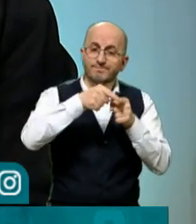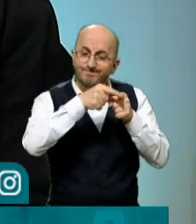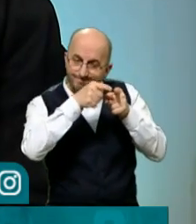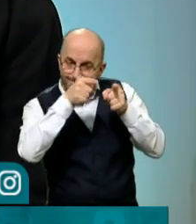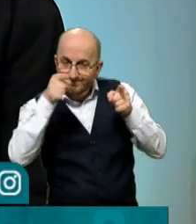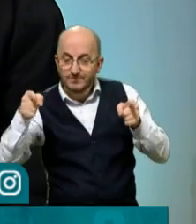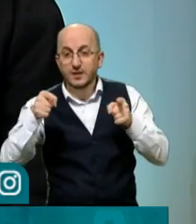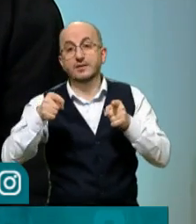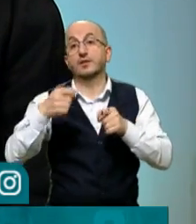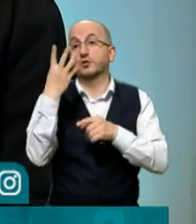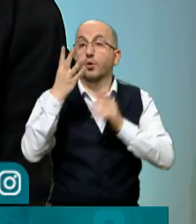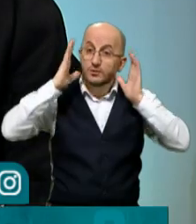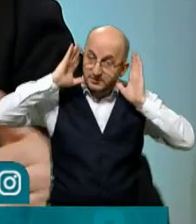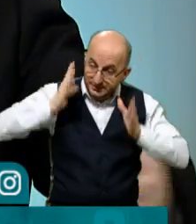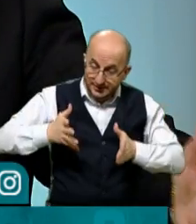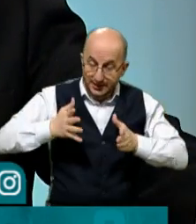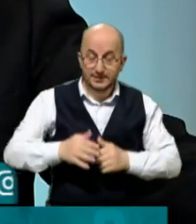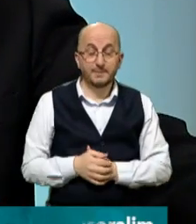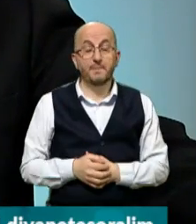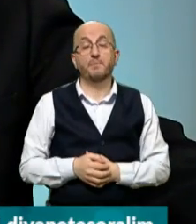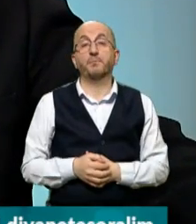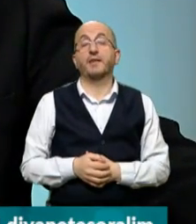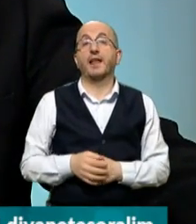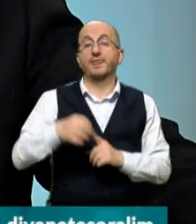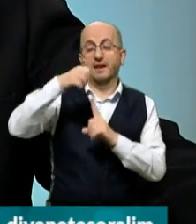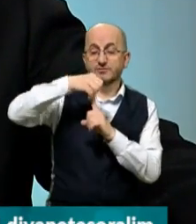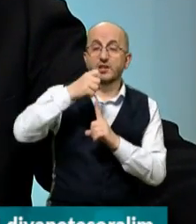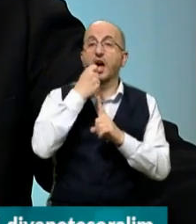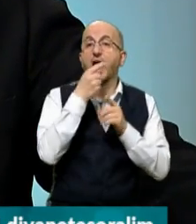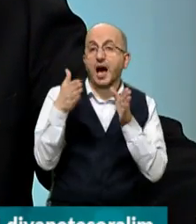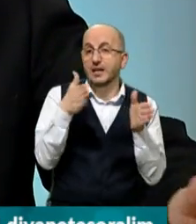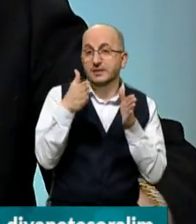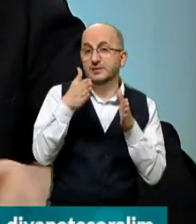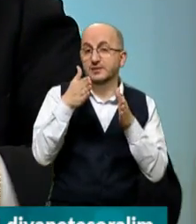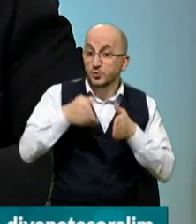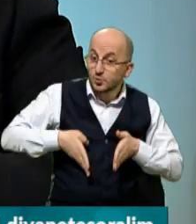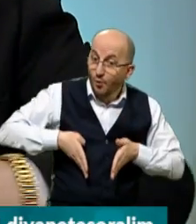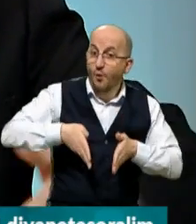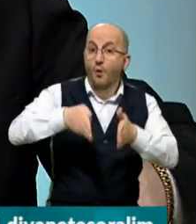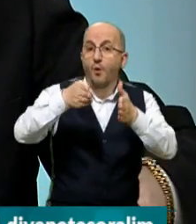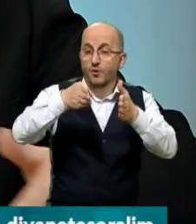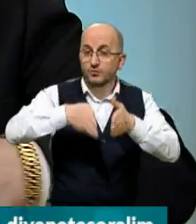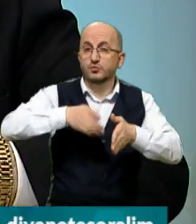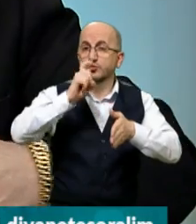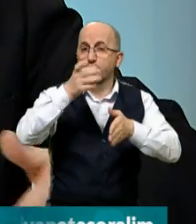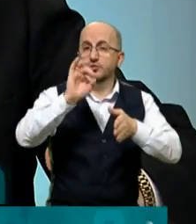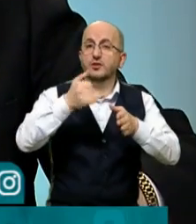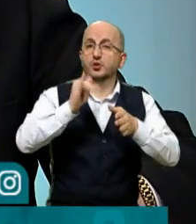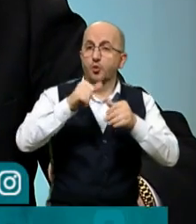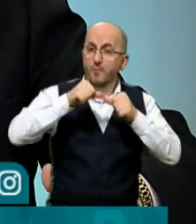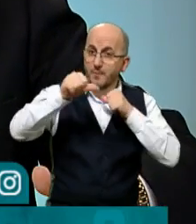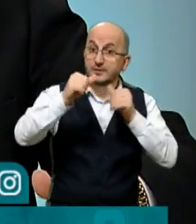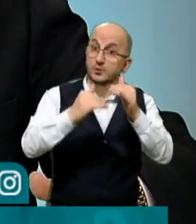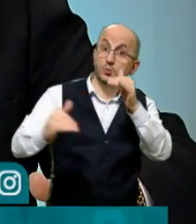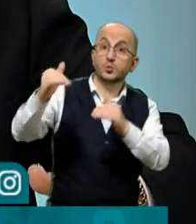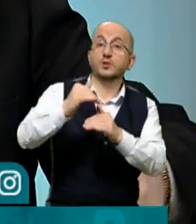ne olur? Mukim olur. Dolayısıyla Nevşehir ile Ankara'nın arası sefer mesafesi dediğimiz 90